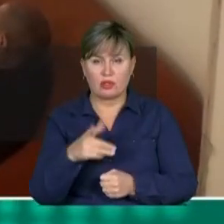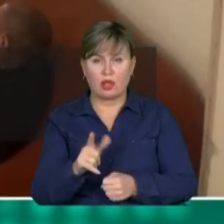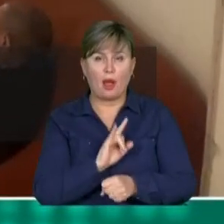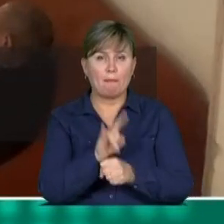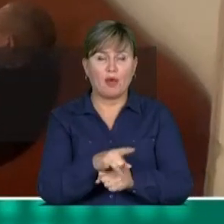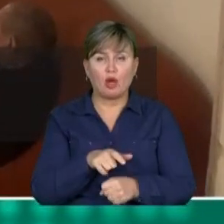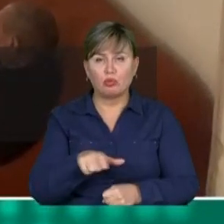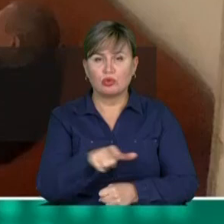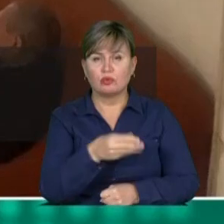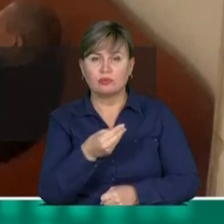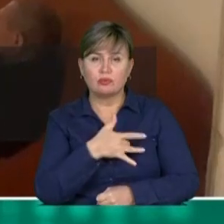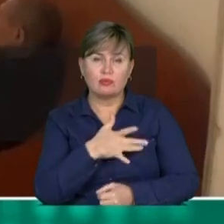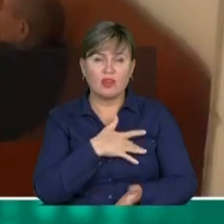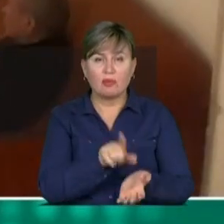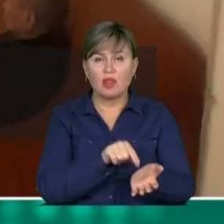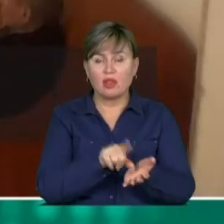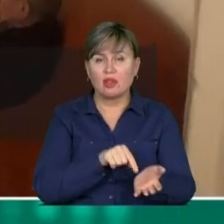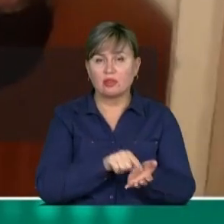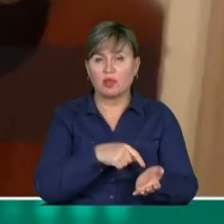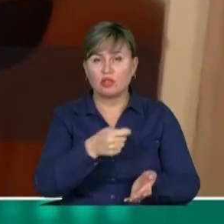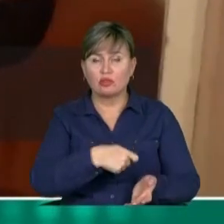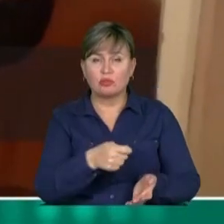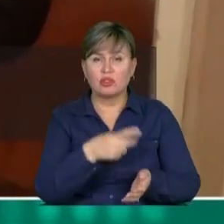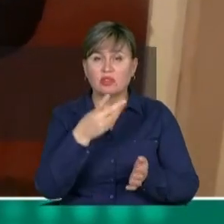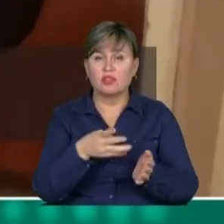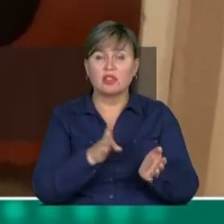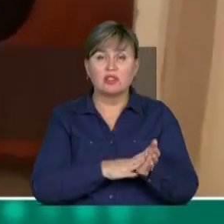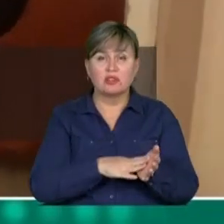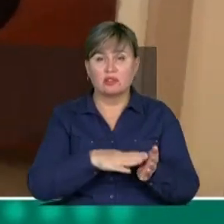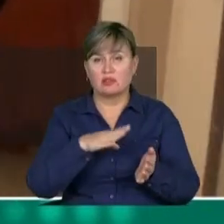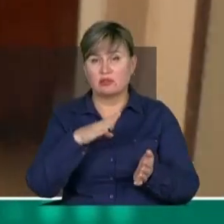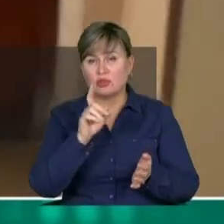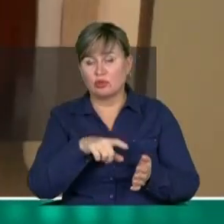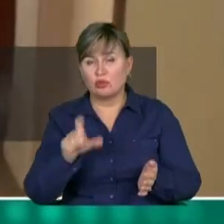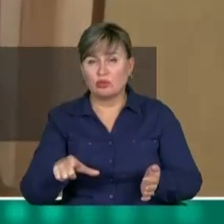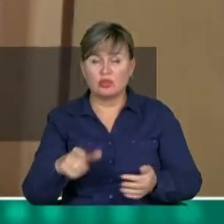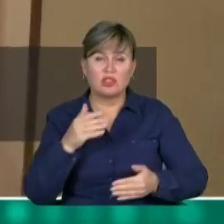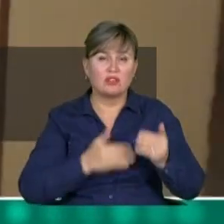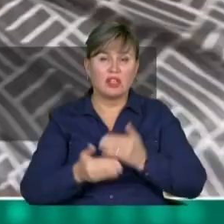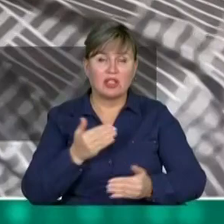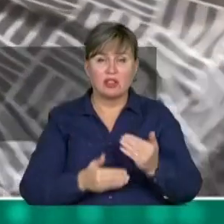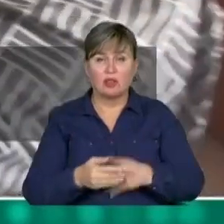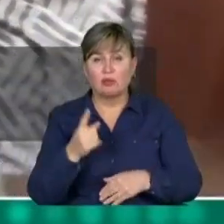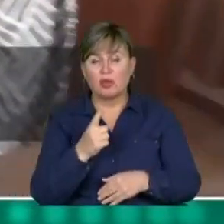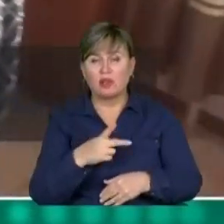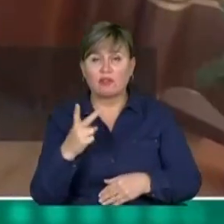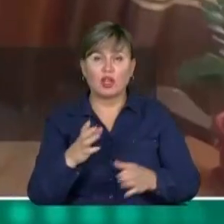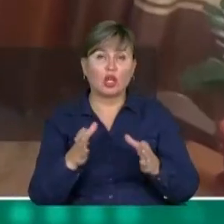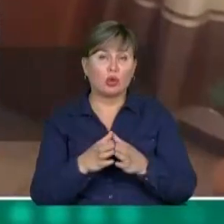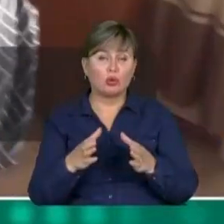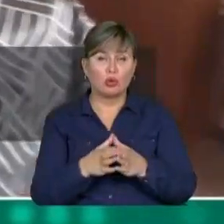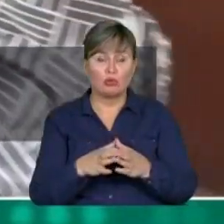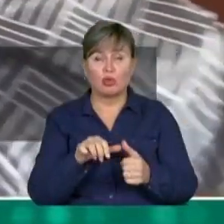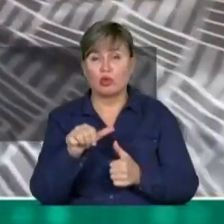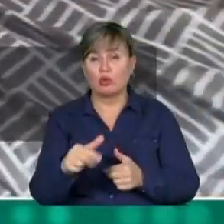обманным путем присваивала пенсии и пособие 29 недееспособных постояльцев, инвалидов первой и второй групп.